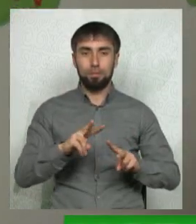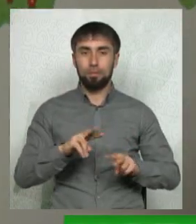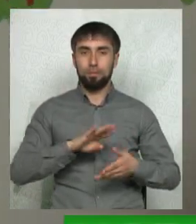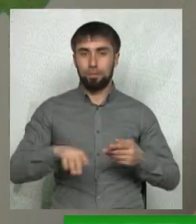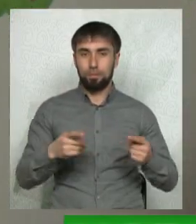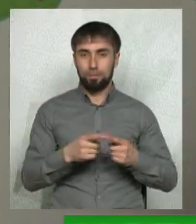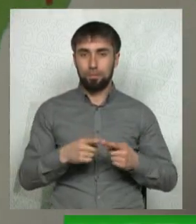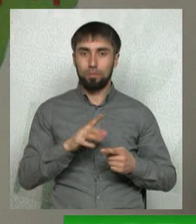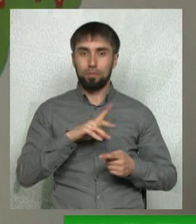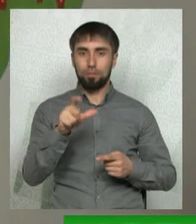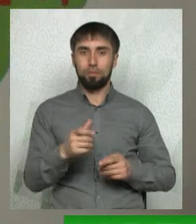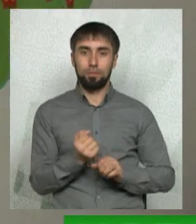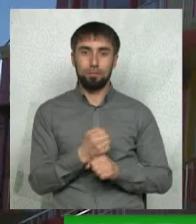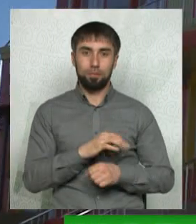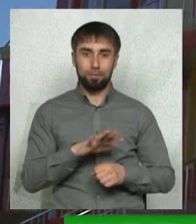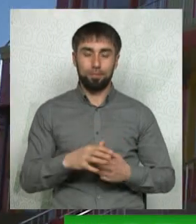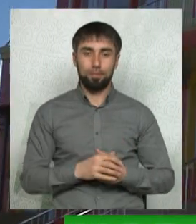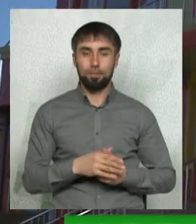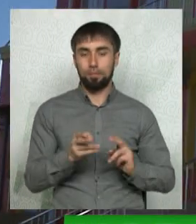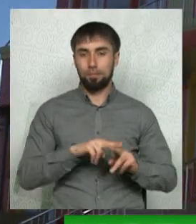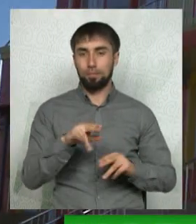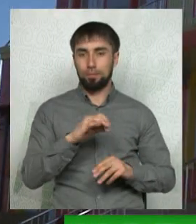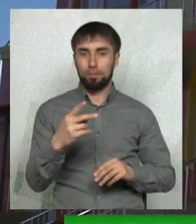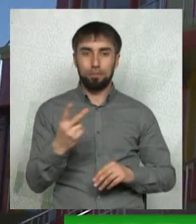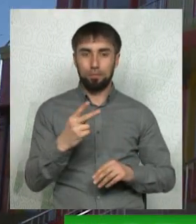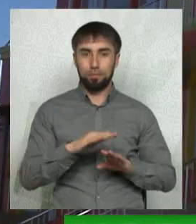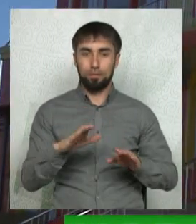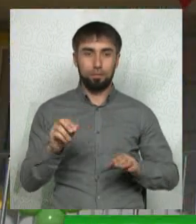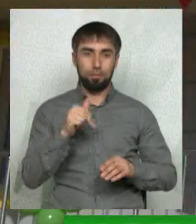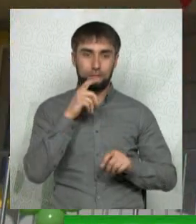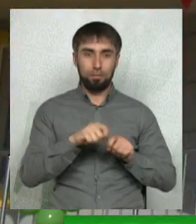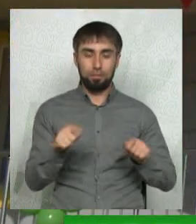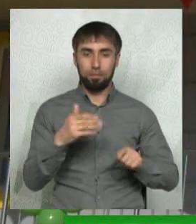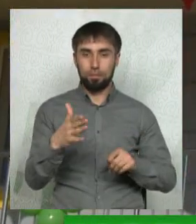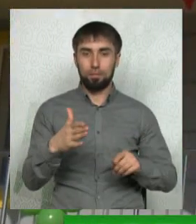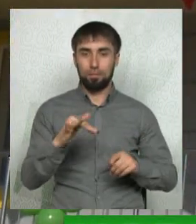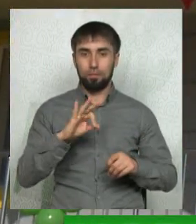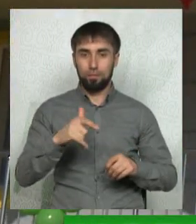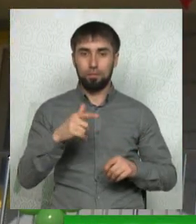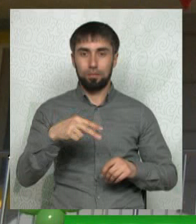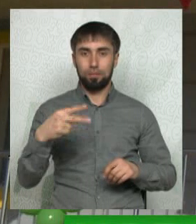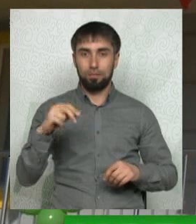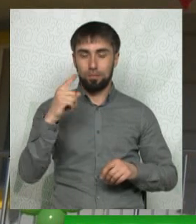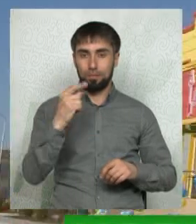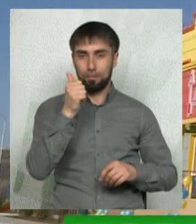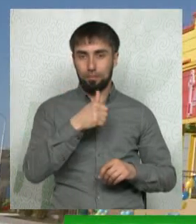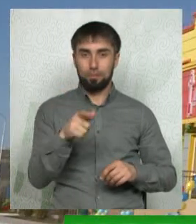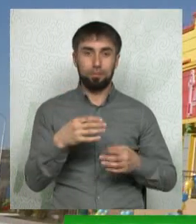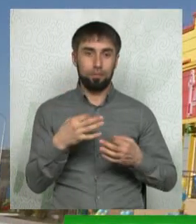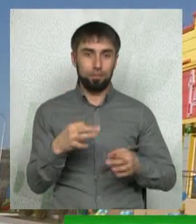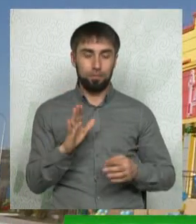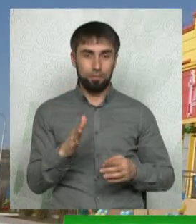нет вероятность получения травм. Это уже второй детский сад, который открыли в округе только за 2021 год. Это